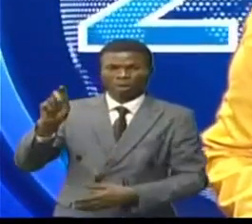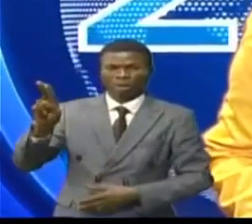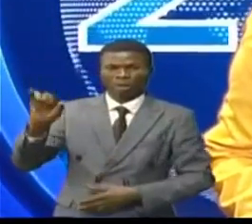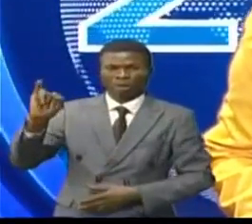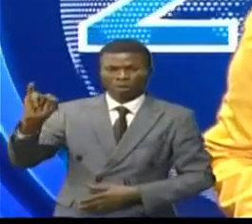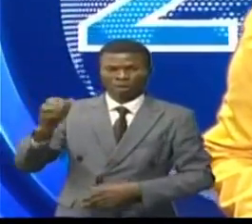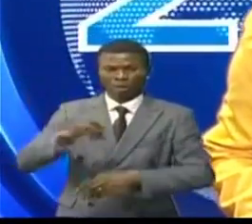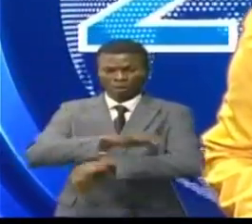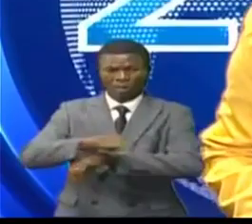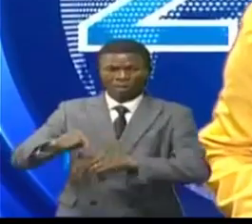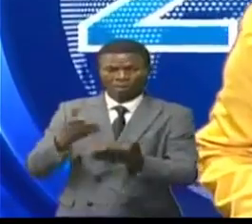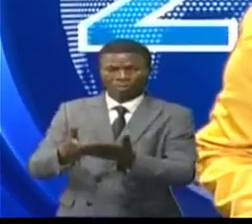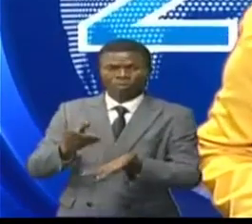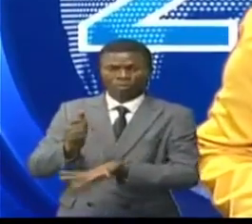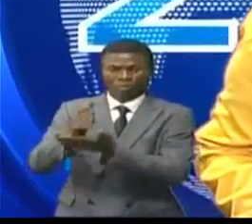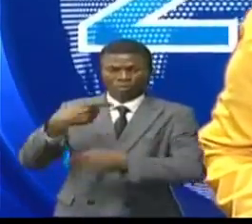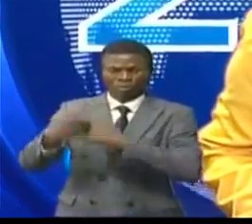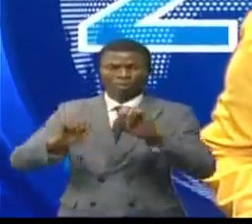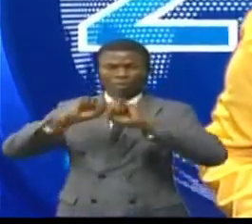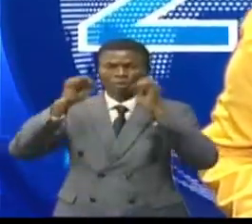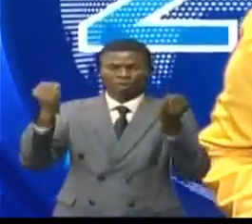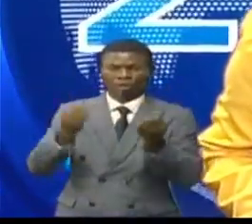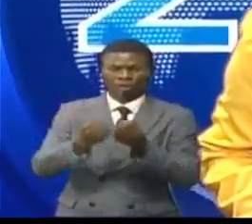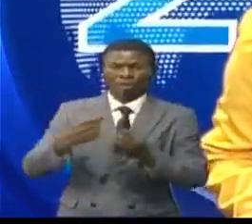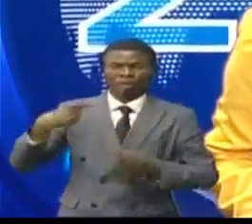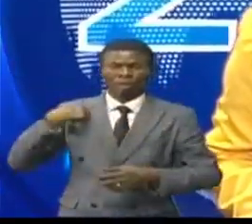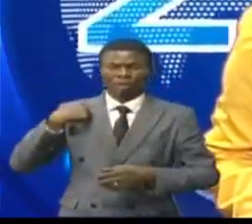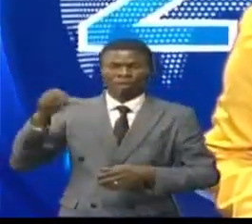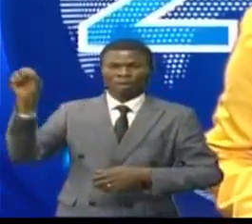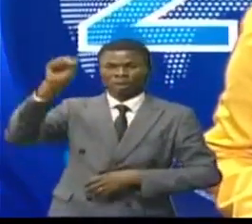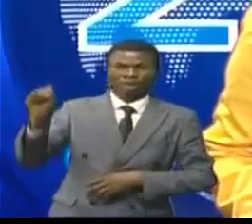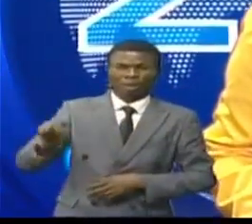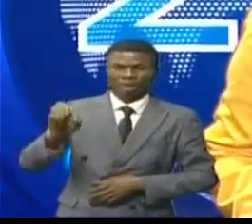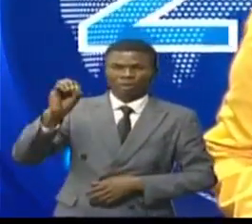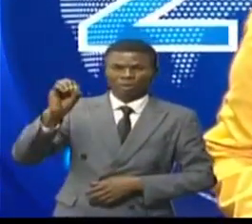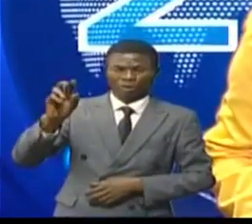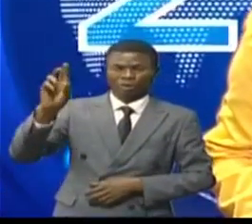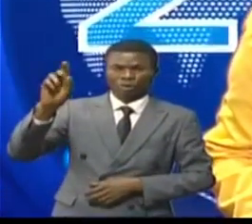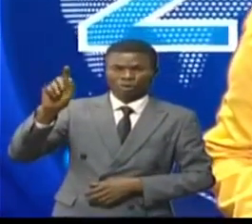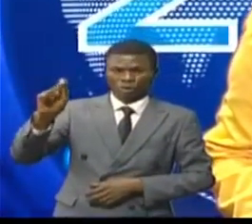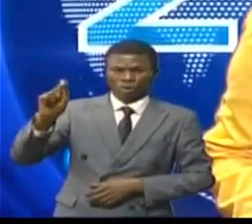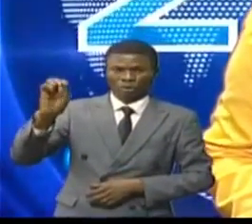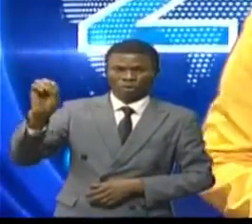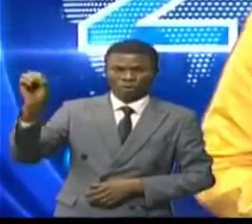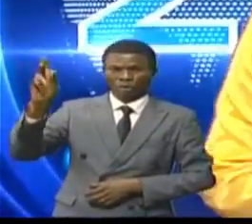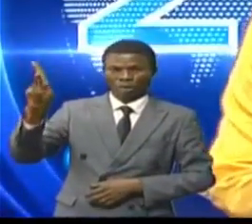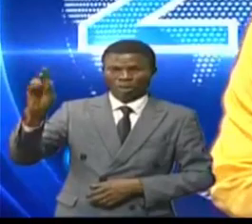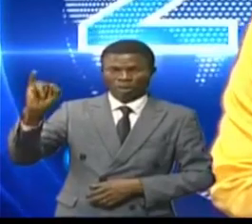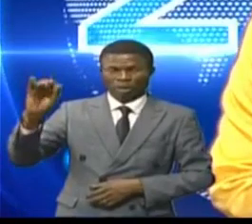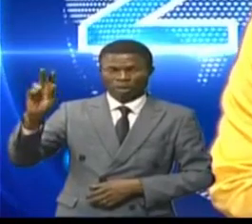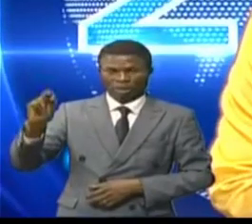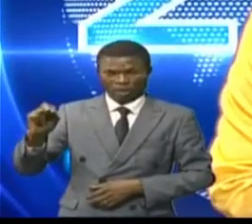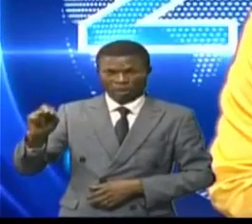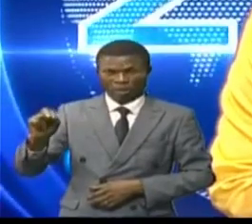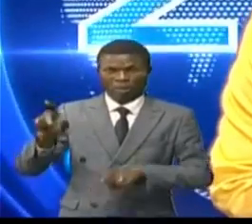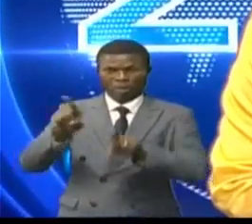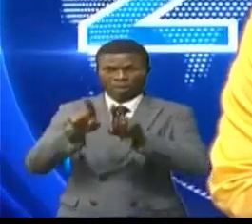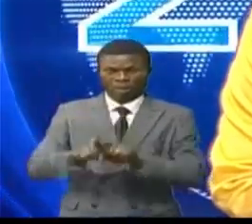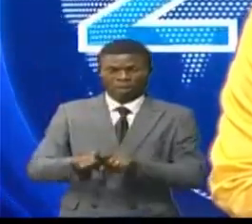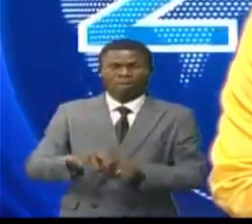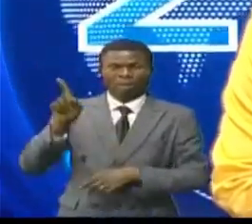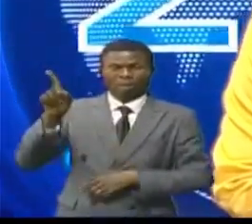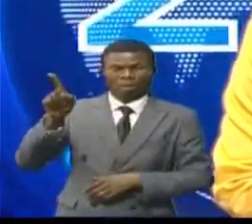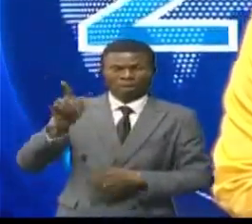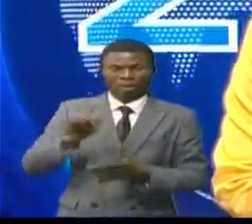installation va permettre de relancer la société Soteski. L'annonce a été faite par les responsables du parc agro-industriel de Dingala